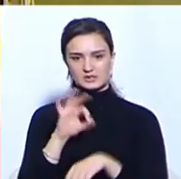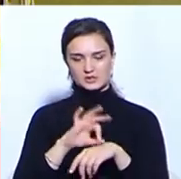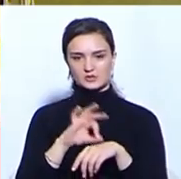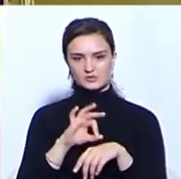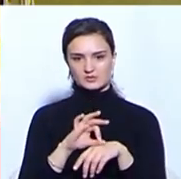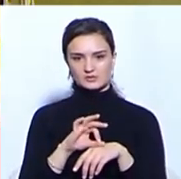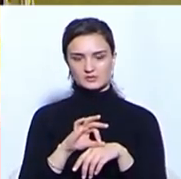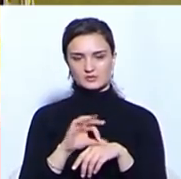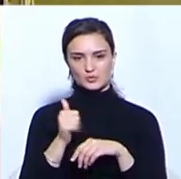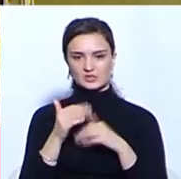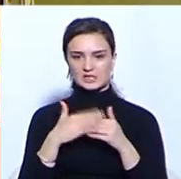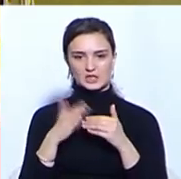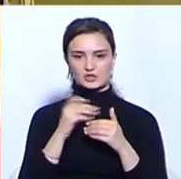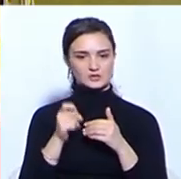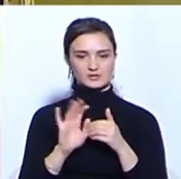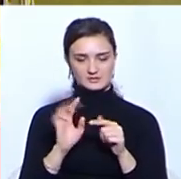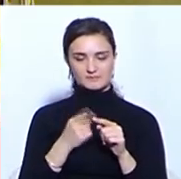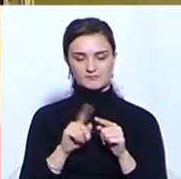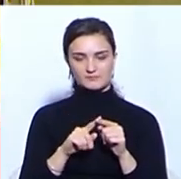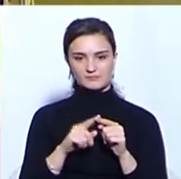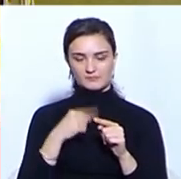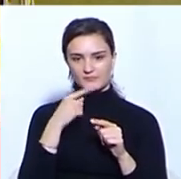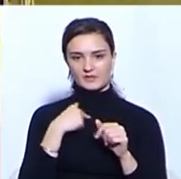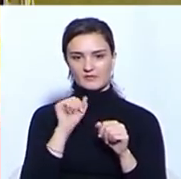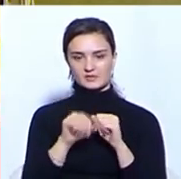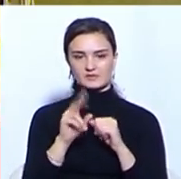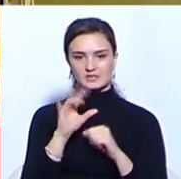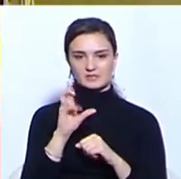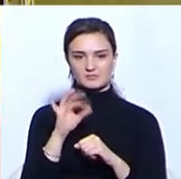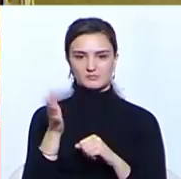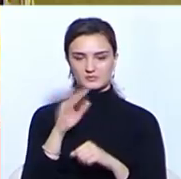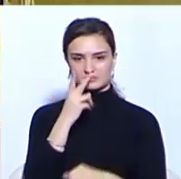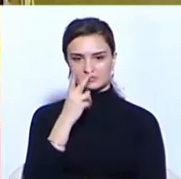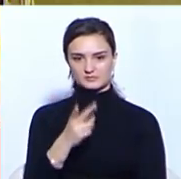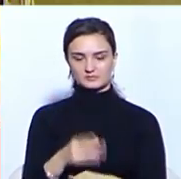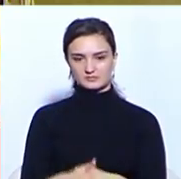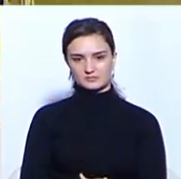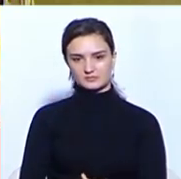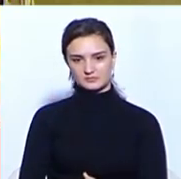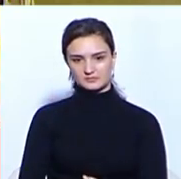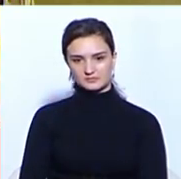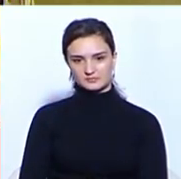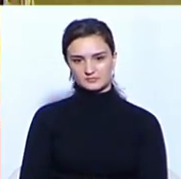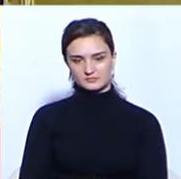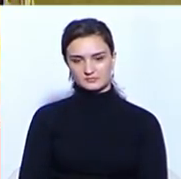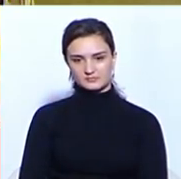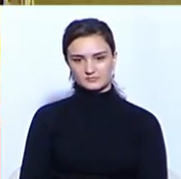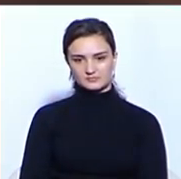არ ხვდება როგორც განაჩენს და ასეთ შემთხვევაში ჩვენ ვამბობთ მე დავამარცხე კიბო. მორიგი სიუჟეტი ელენე პაპიაშვილის ამ